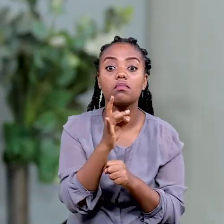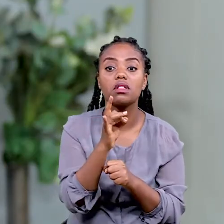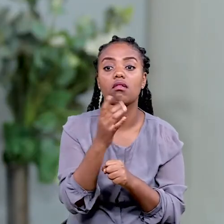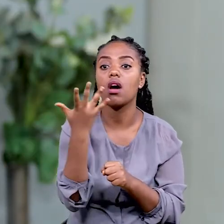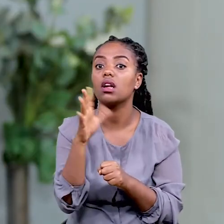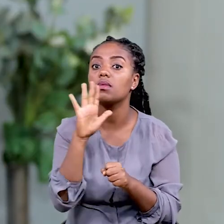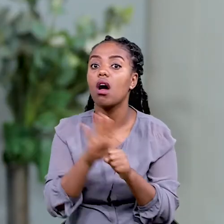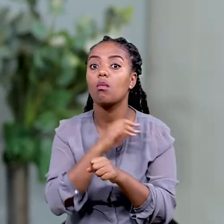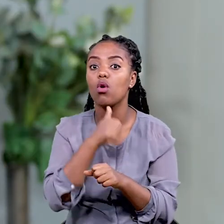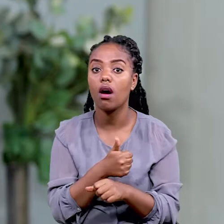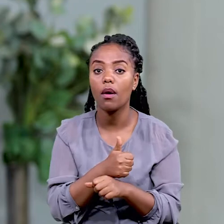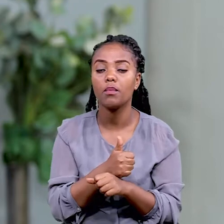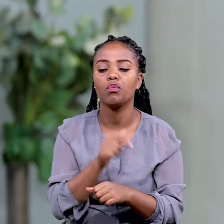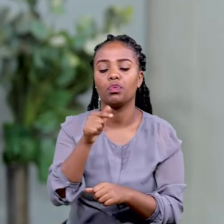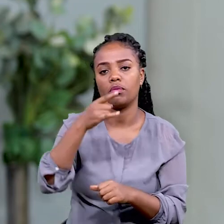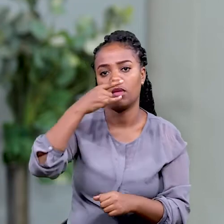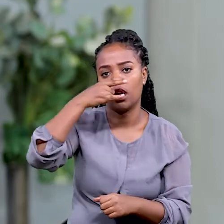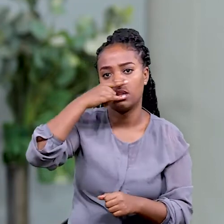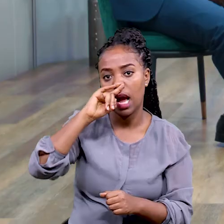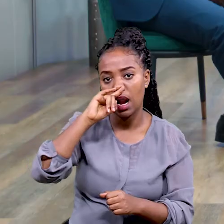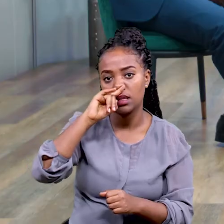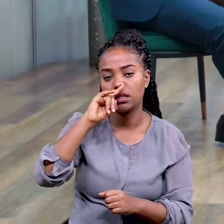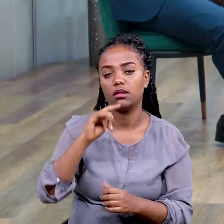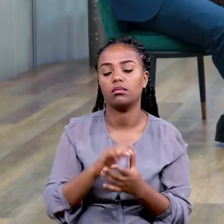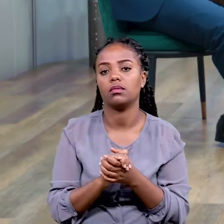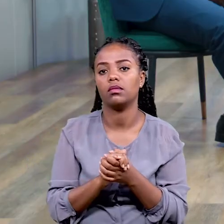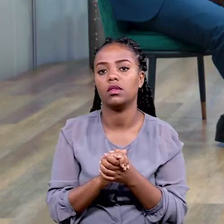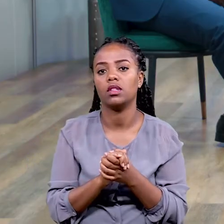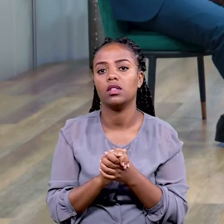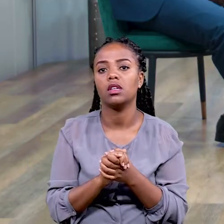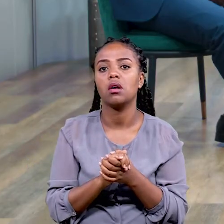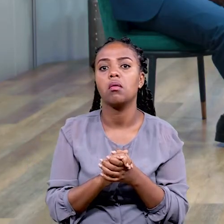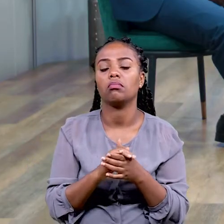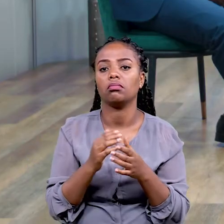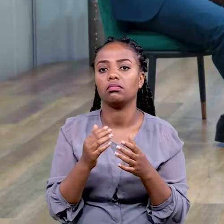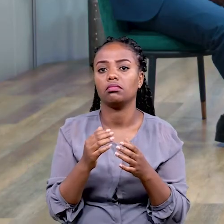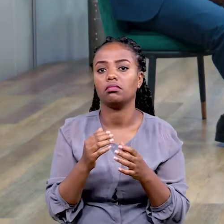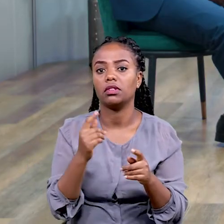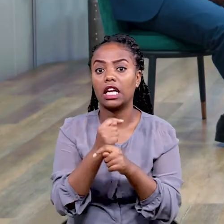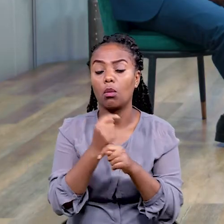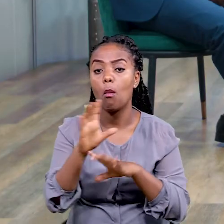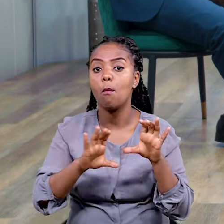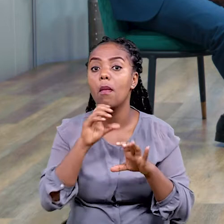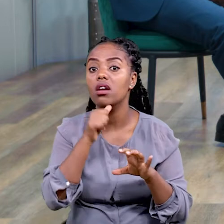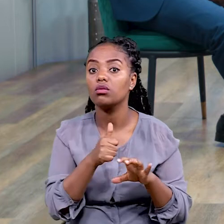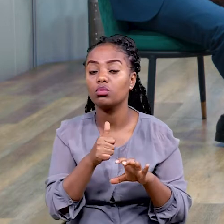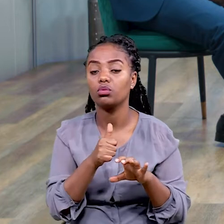ካልሞላ ስለ እነዚህ ህፃናቶች ለመልቀቅም ማህበረሰብ ተኮር የርምት አገልግሎት የማይኖር